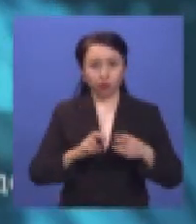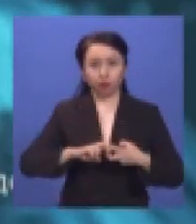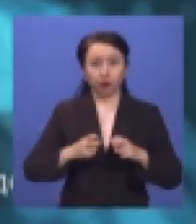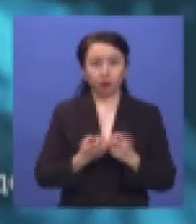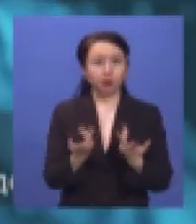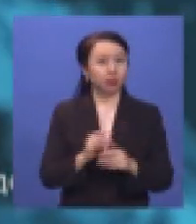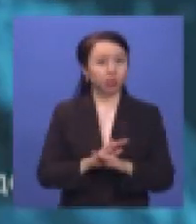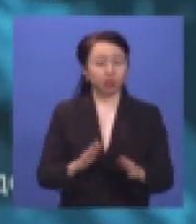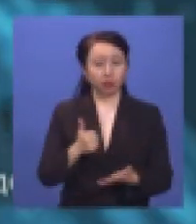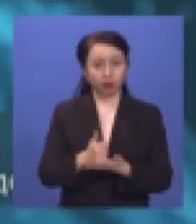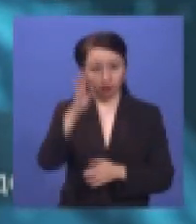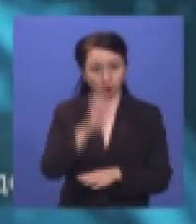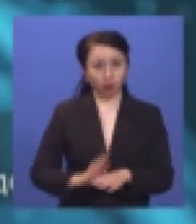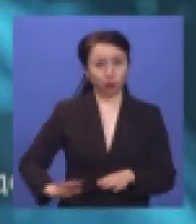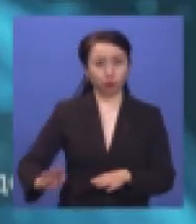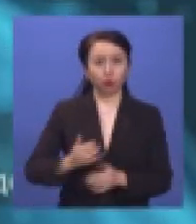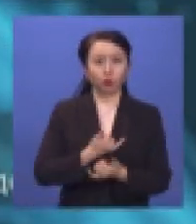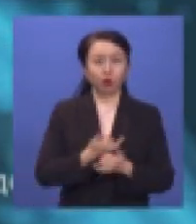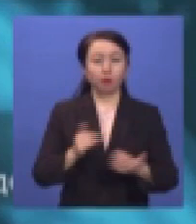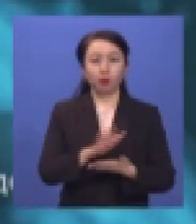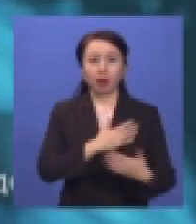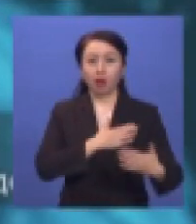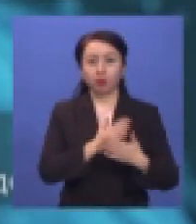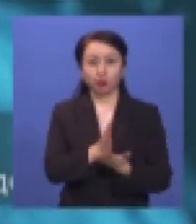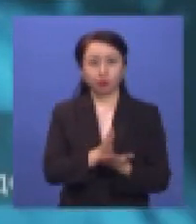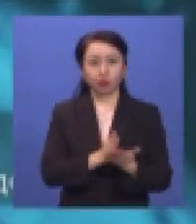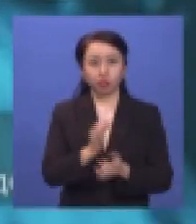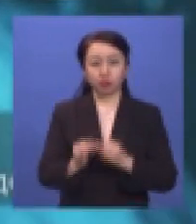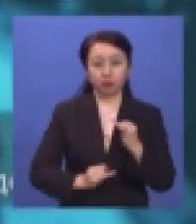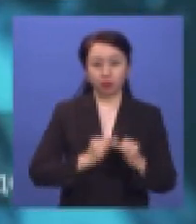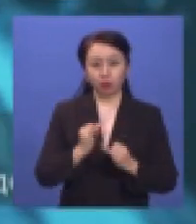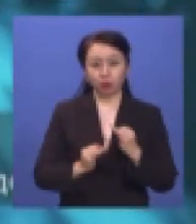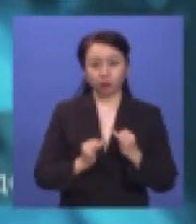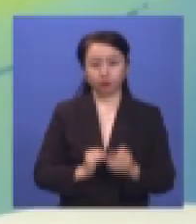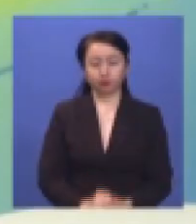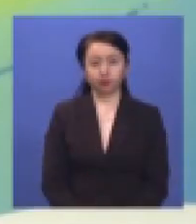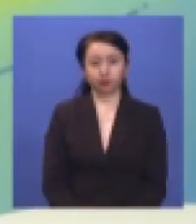своего решения. Главы государства условились продолжить активный политический диалог.